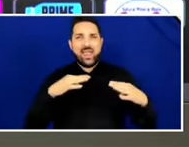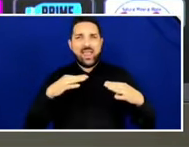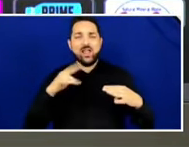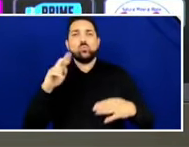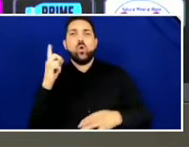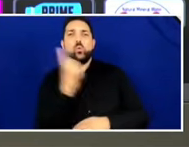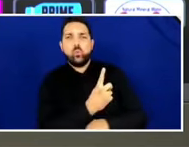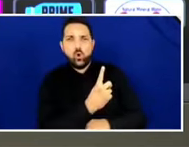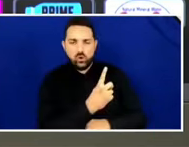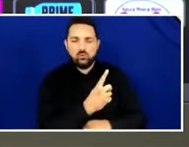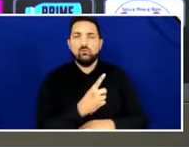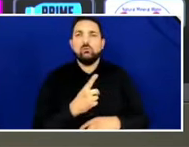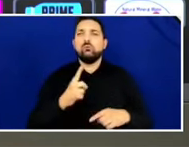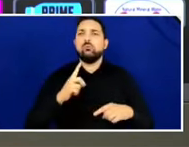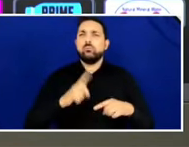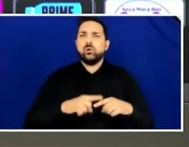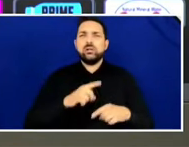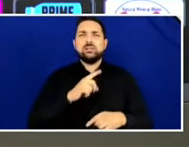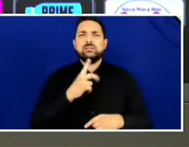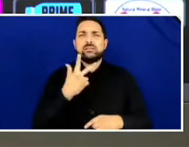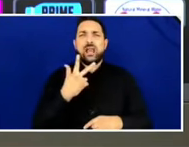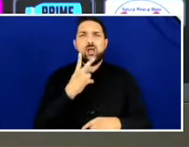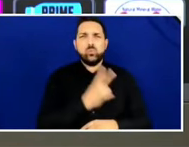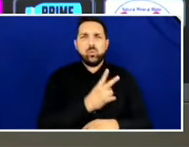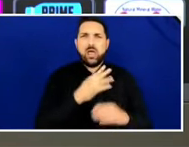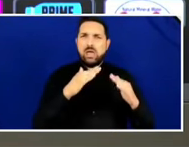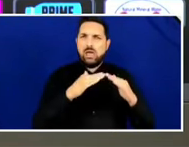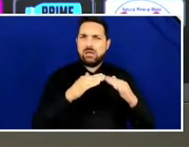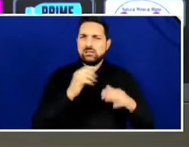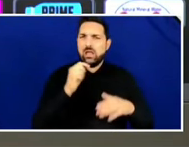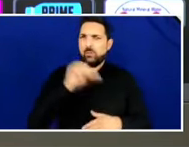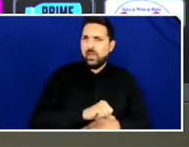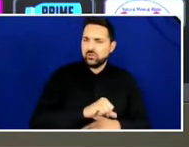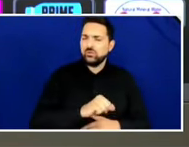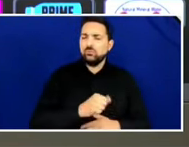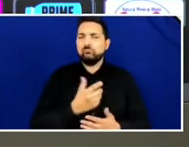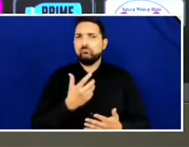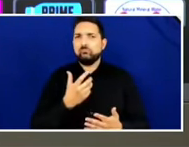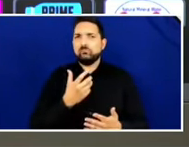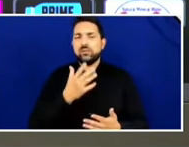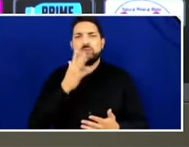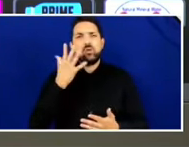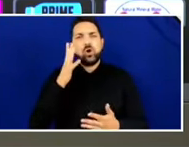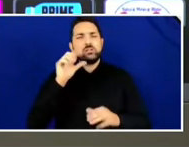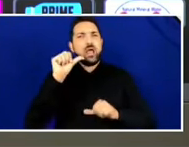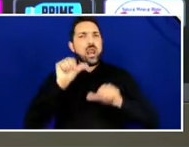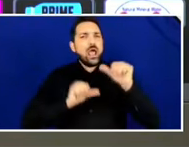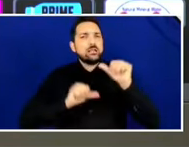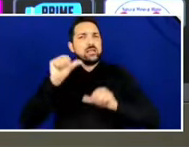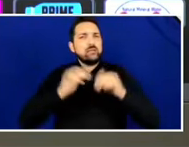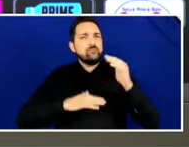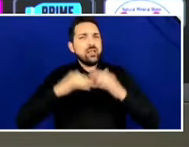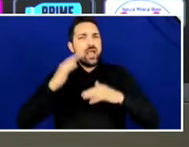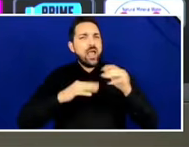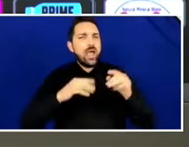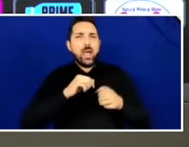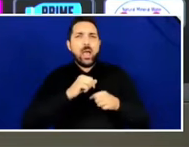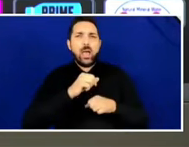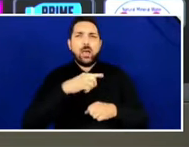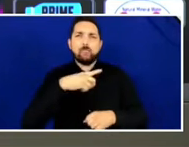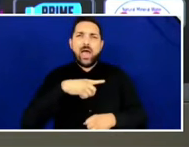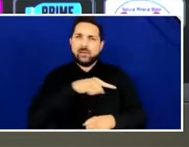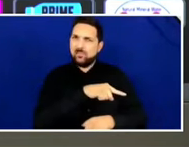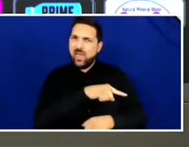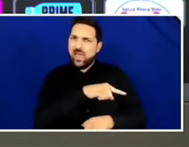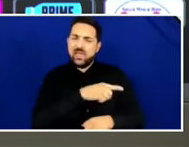due volte in casa 3-2 ti chiedo se ti sei fatto l'idea che la classifica che ha sia un po' meno di dei valori potenziali che